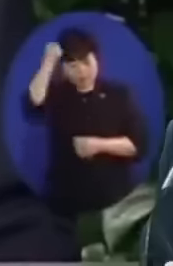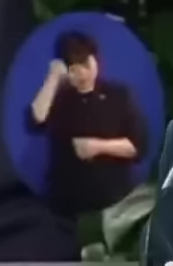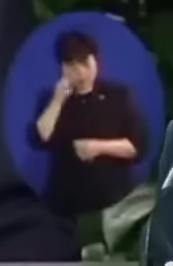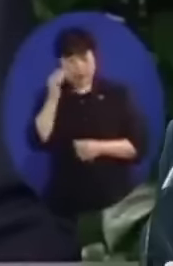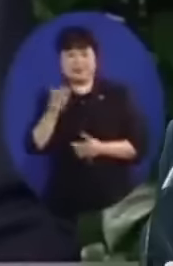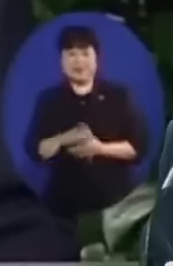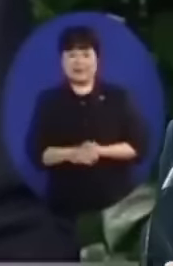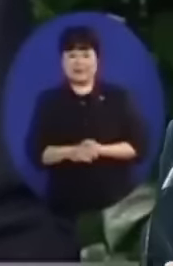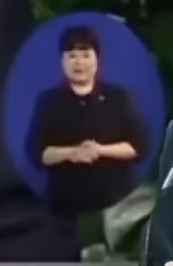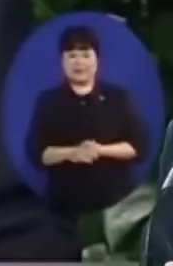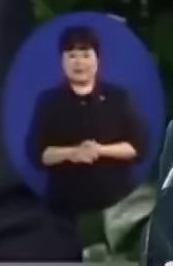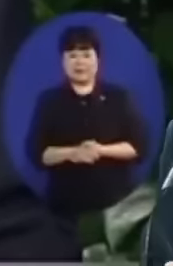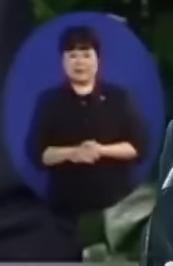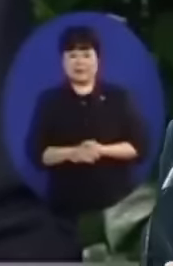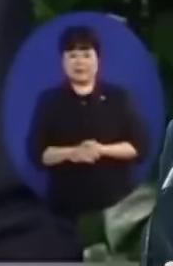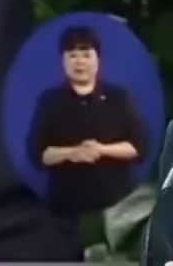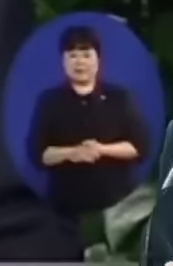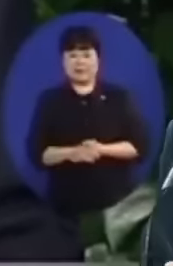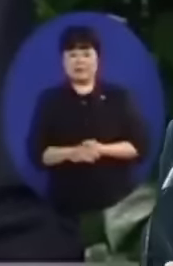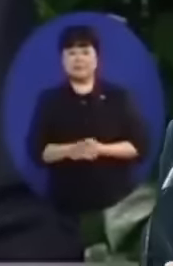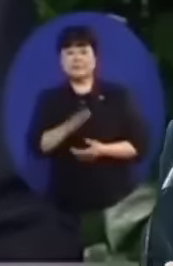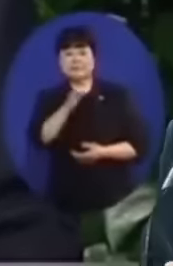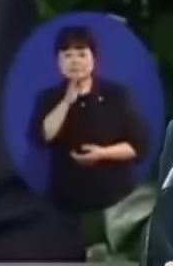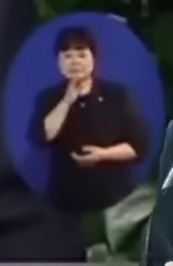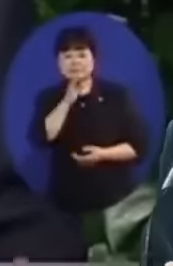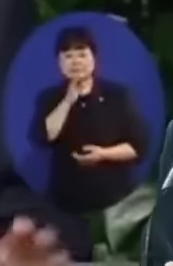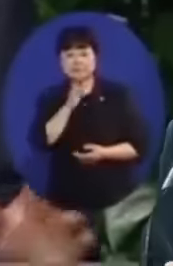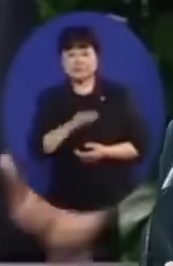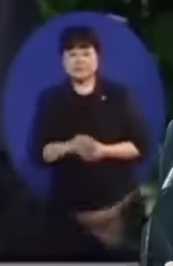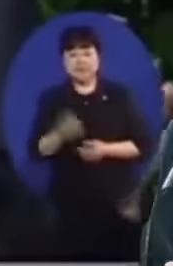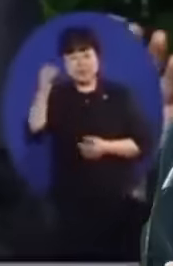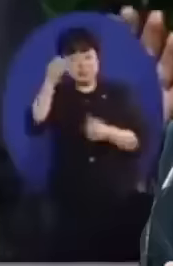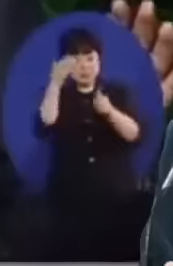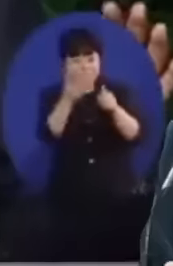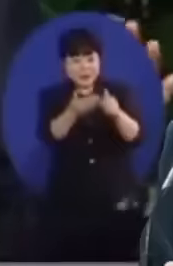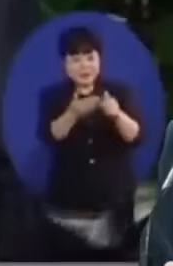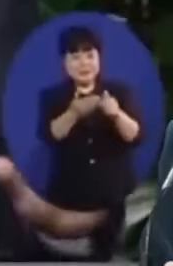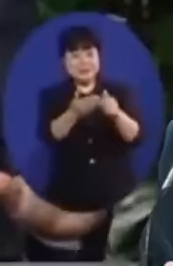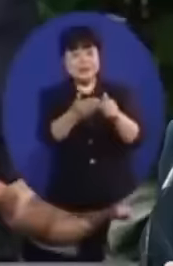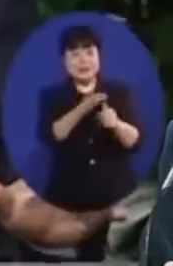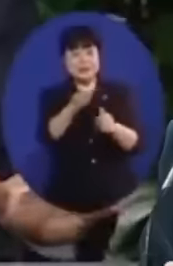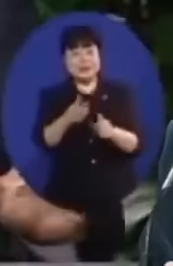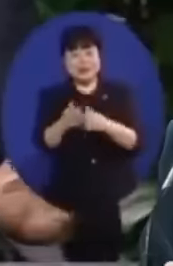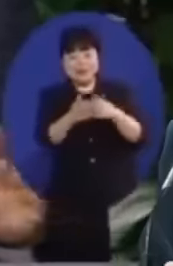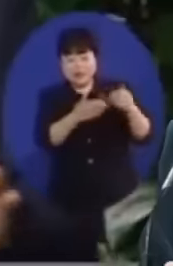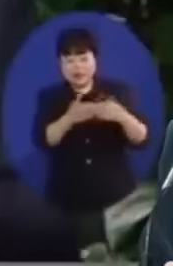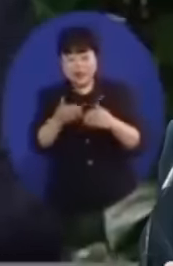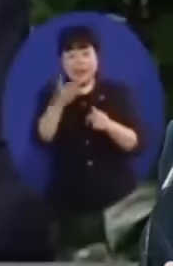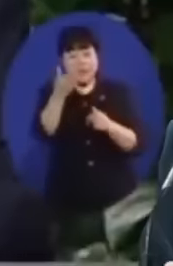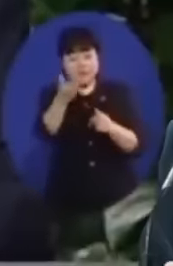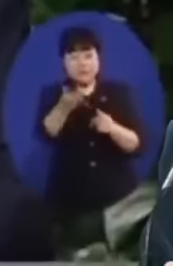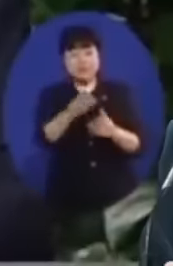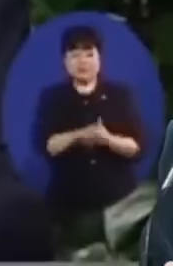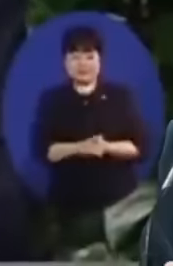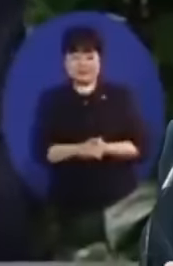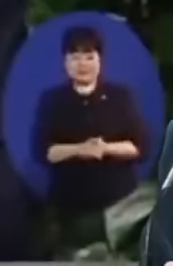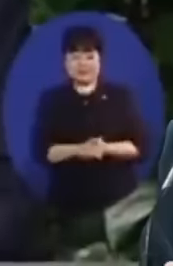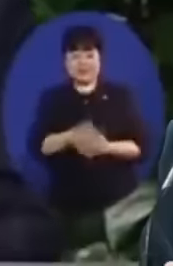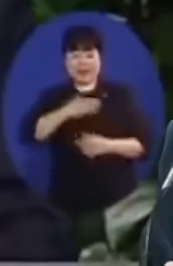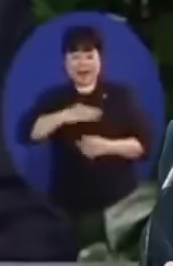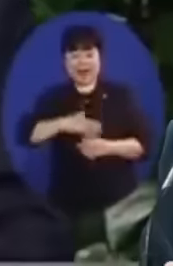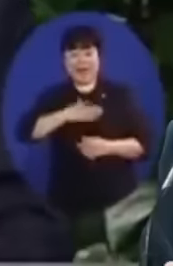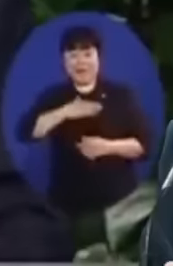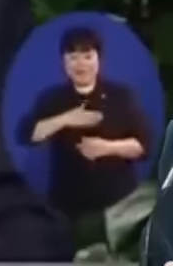없습니다. 피로써 샀은 것입니다. 그리고 성령께서 이를 우리에게 체험하게 해주시는 것을